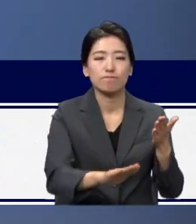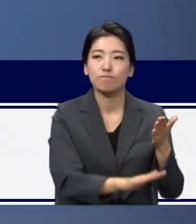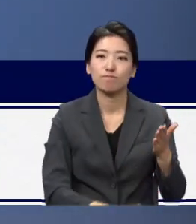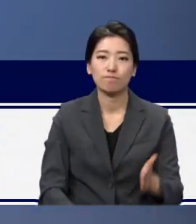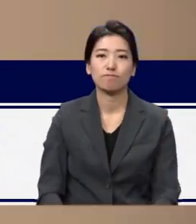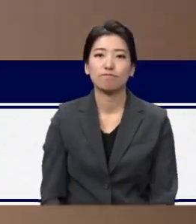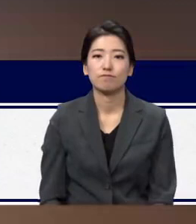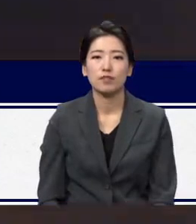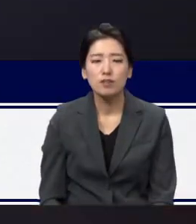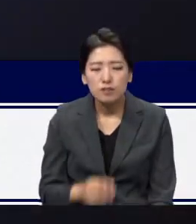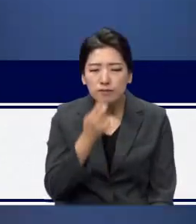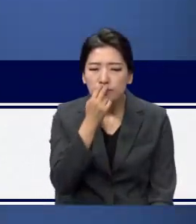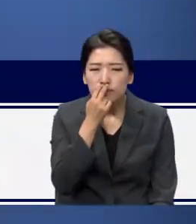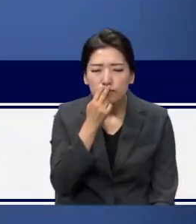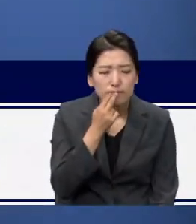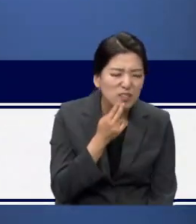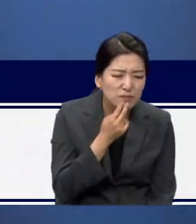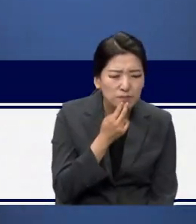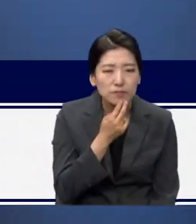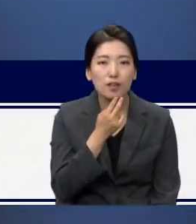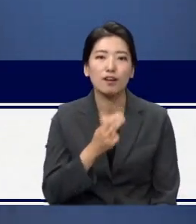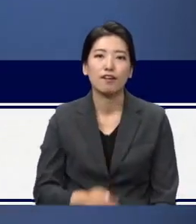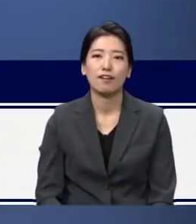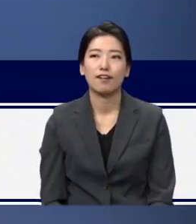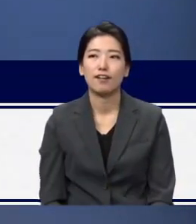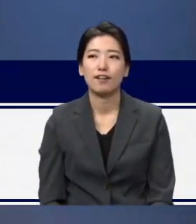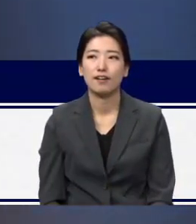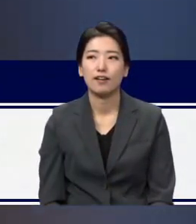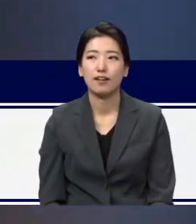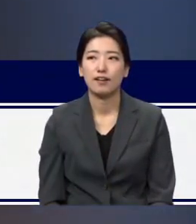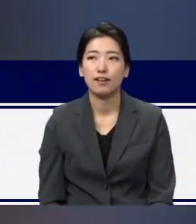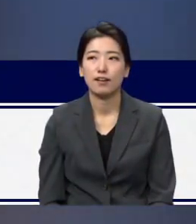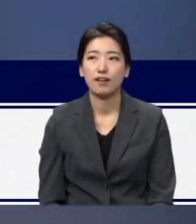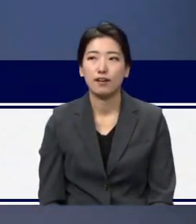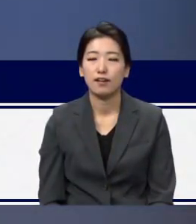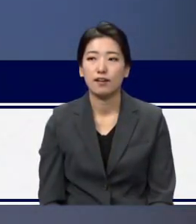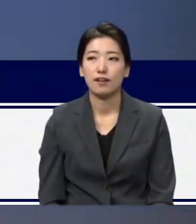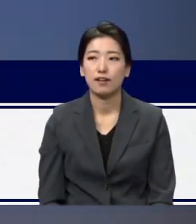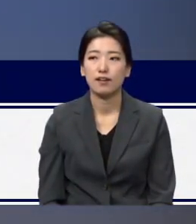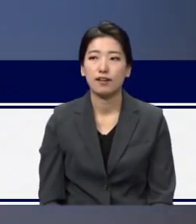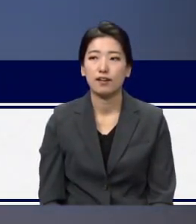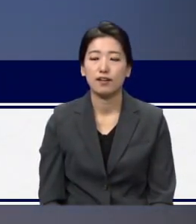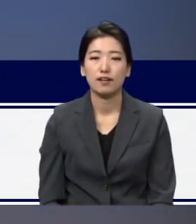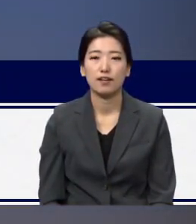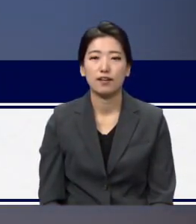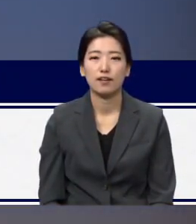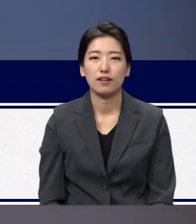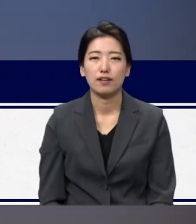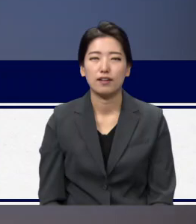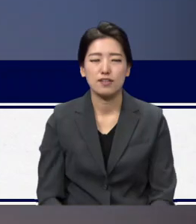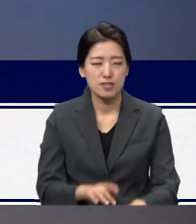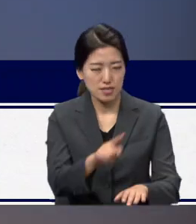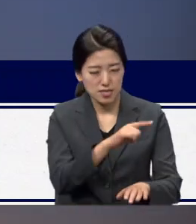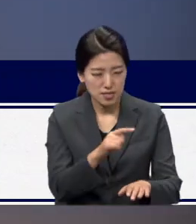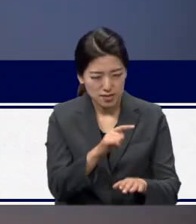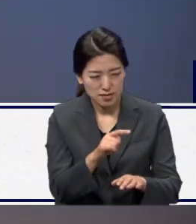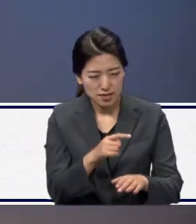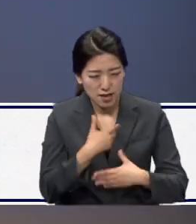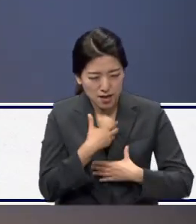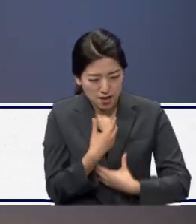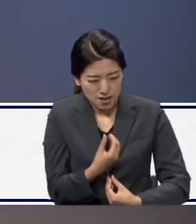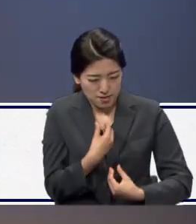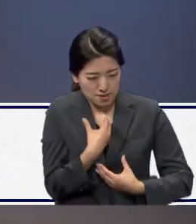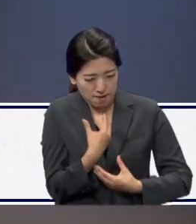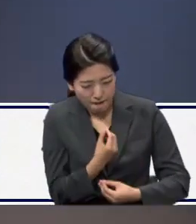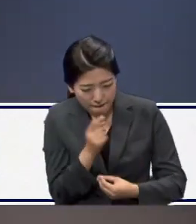닦고 있습니다 냄새도 맡아 보고요 소독도 했습니다네 이렇게나 열심히